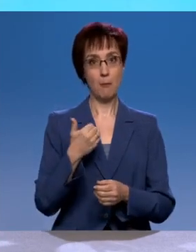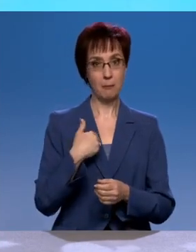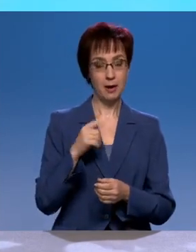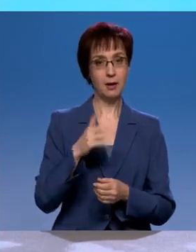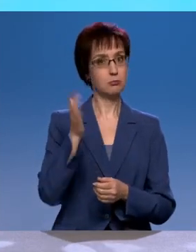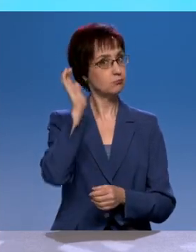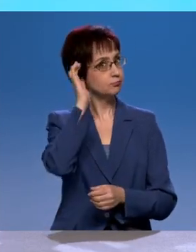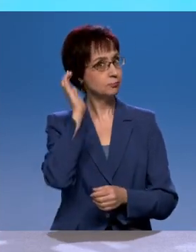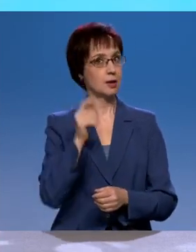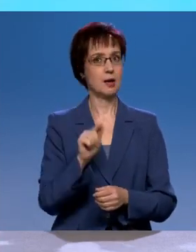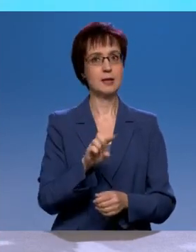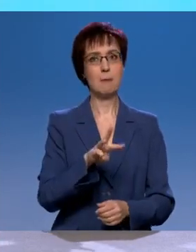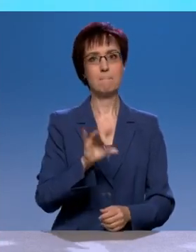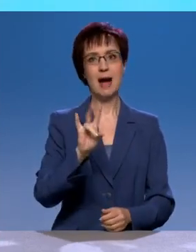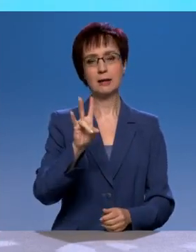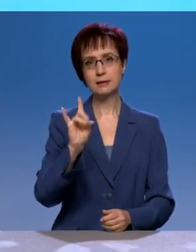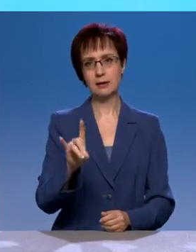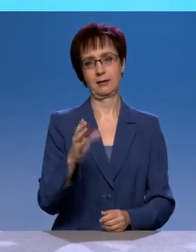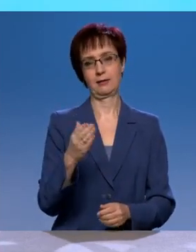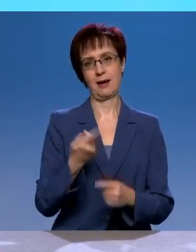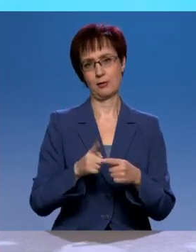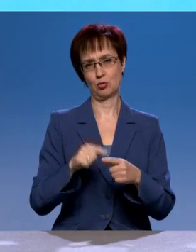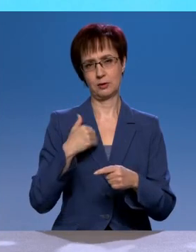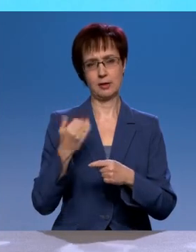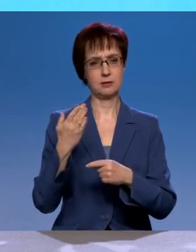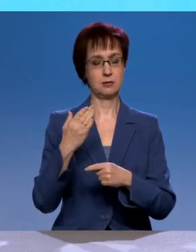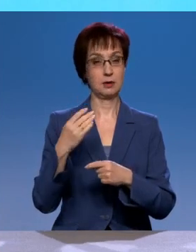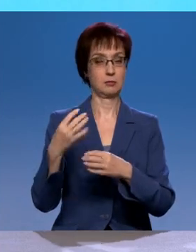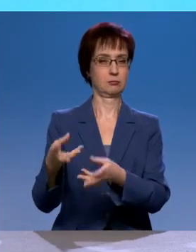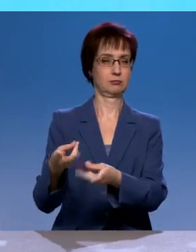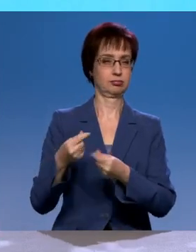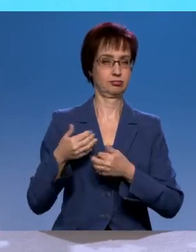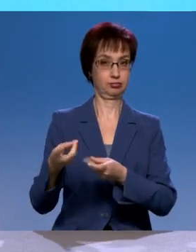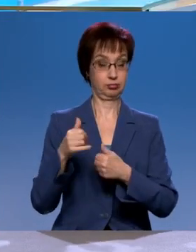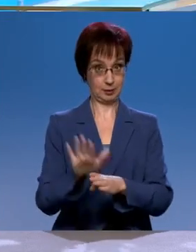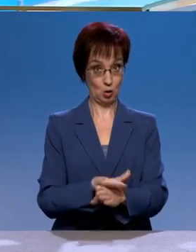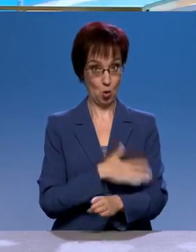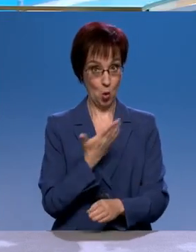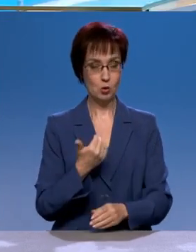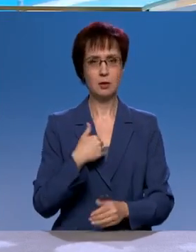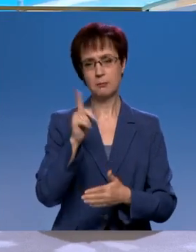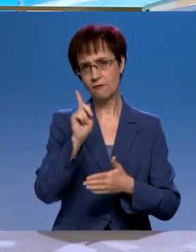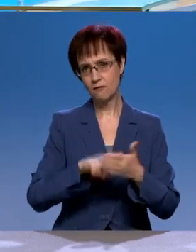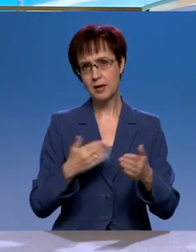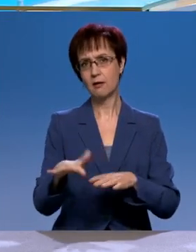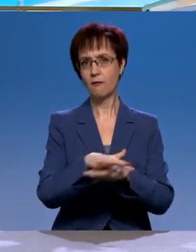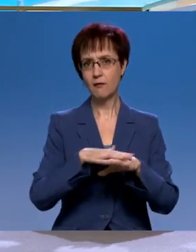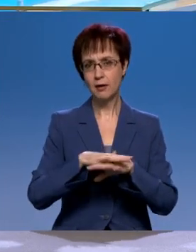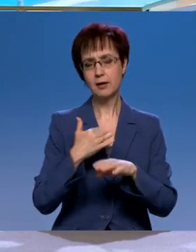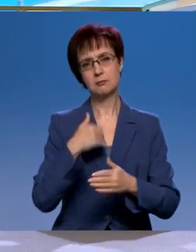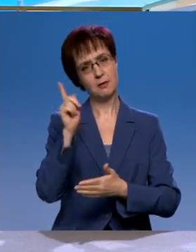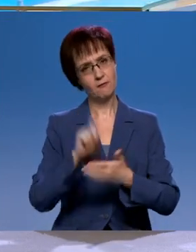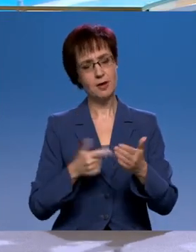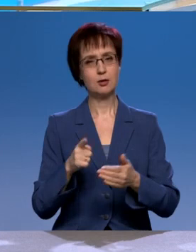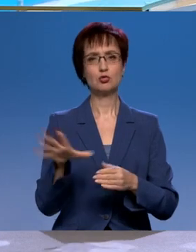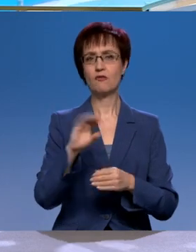им дурились. Мы верили в рынок, который расставляет все по свои места. Мы верили в то, что весь мир населен добрыми и хорошими людьми, которые